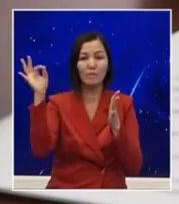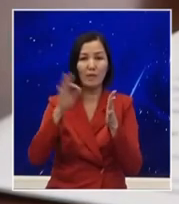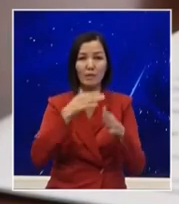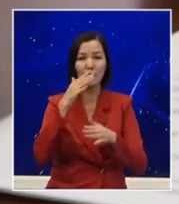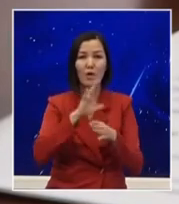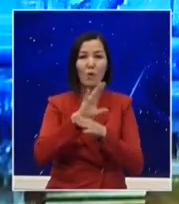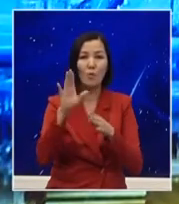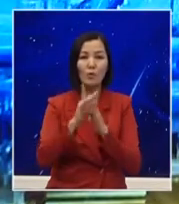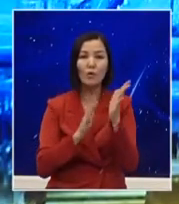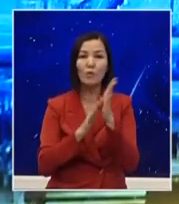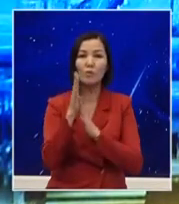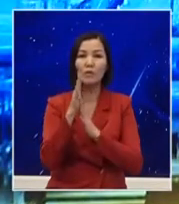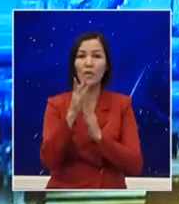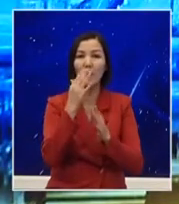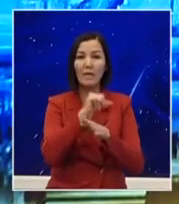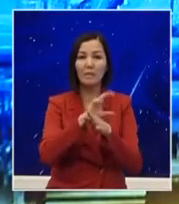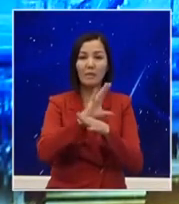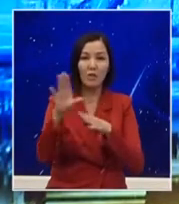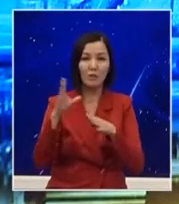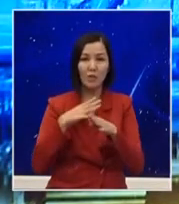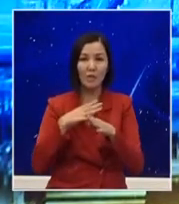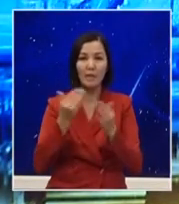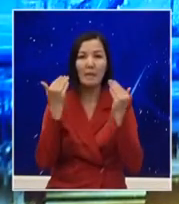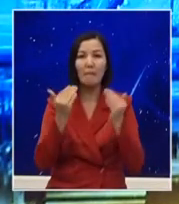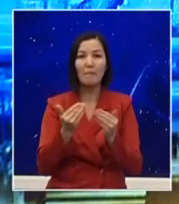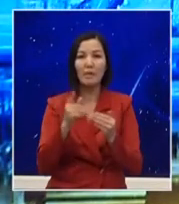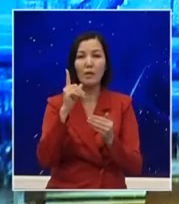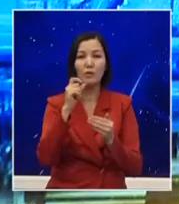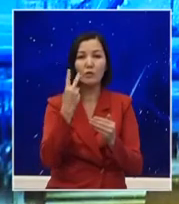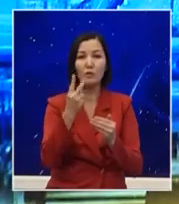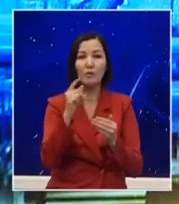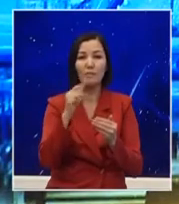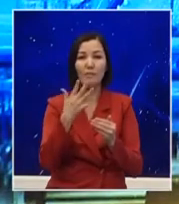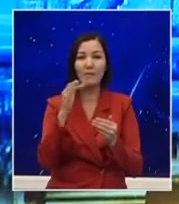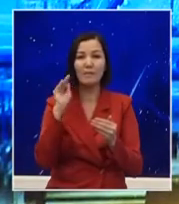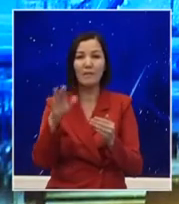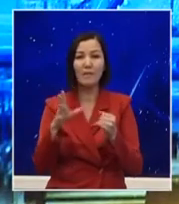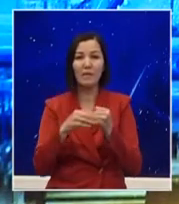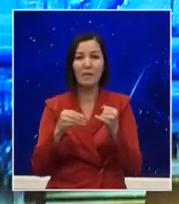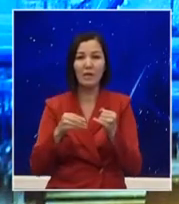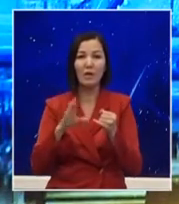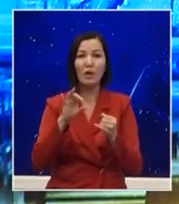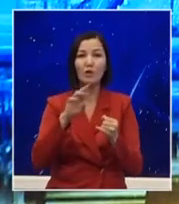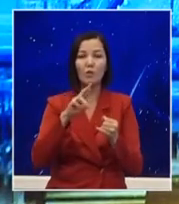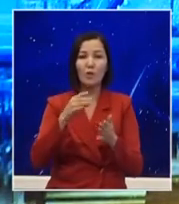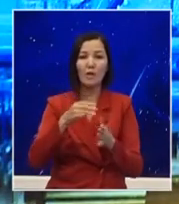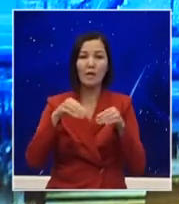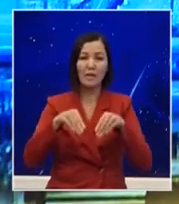өндіріледі. Басым бөлігі экспортқа жөнелтіледі, ал биыл 101.5 мың гектар алқапқа соя себілді.